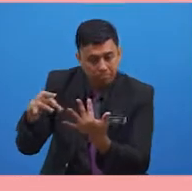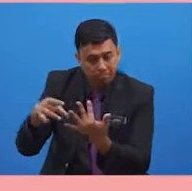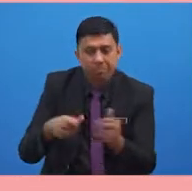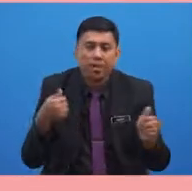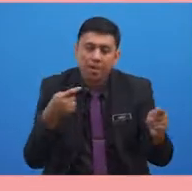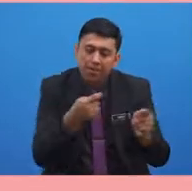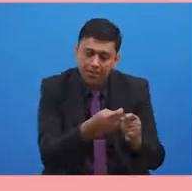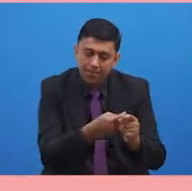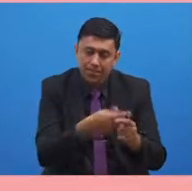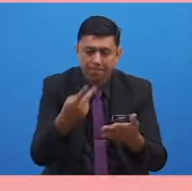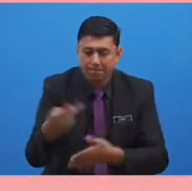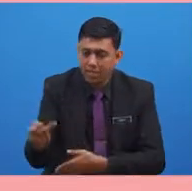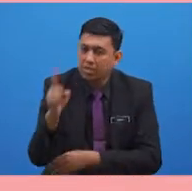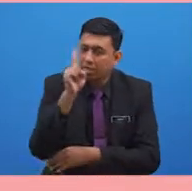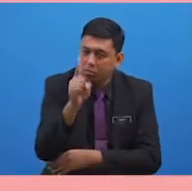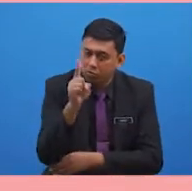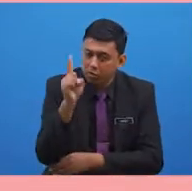Menurut Perkara